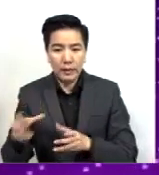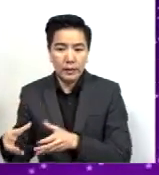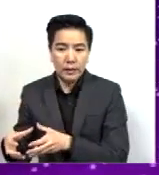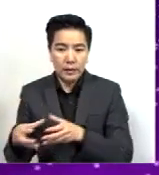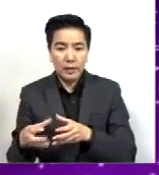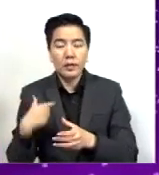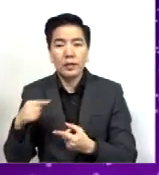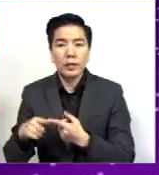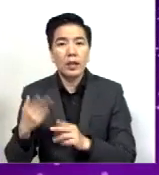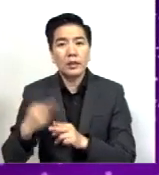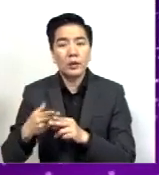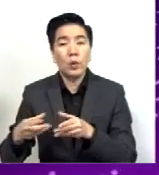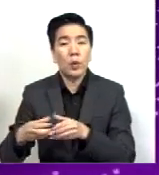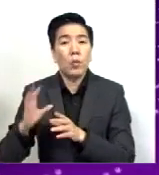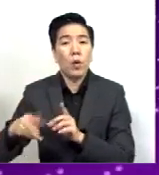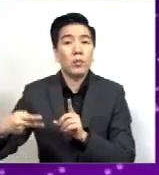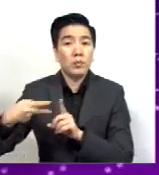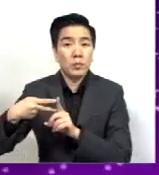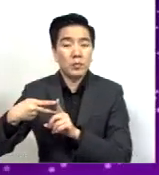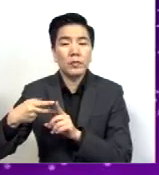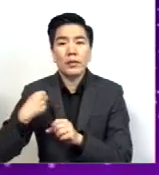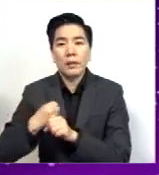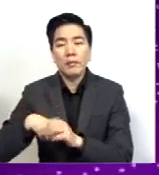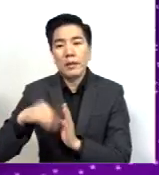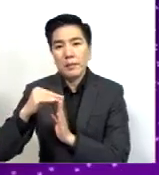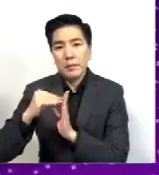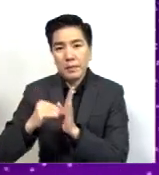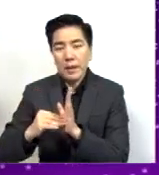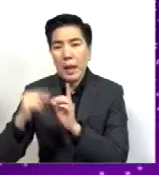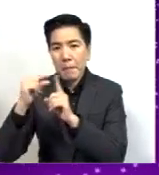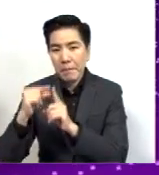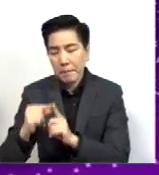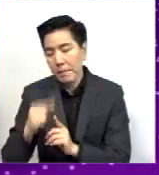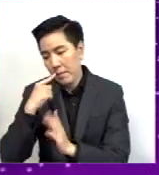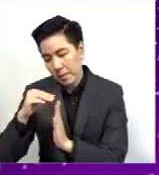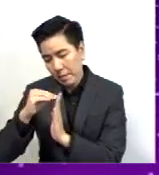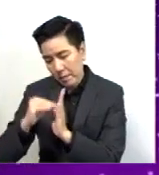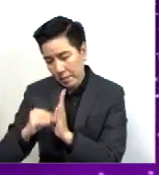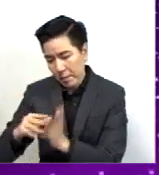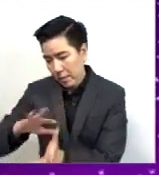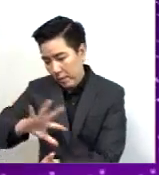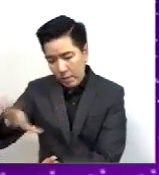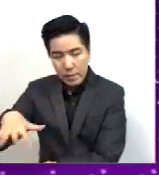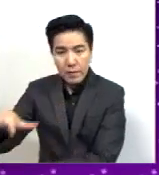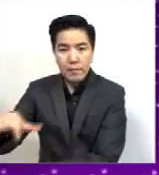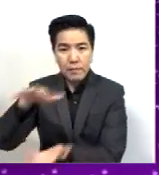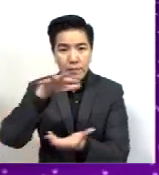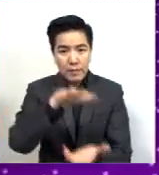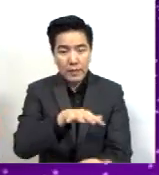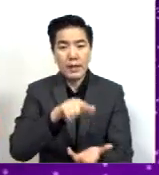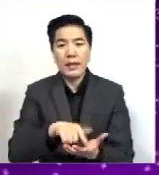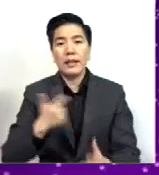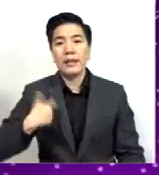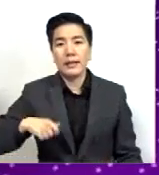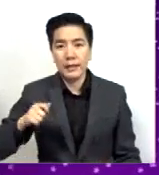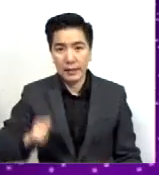ของผู้ถูกร้องนั่นก็คือพรรคอนาคตใหม่จัดทำบันทึกถ้อยคำยืนยันข้อเท็จจริงส่งต่อศาลรัฐธรรม